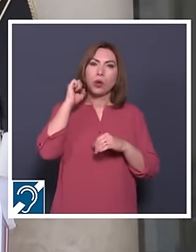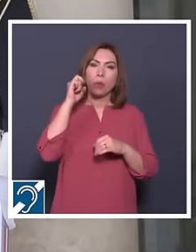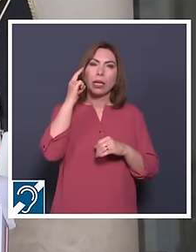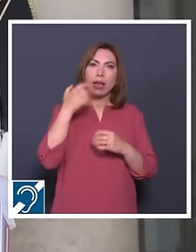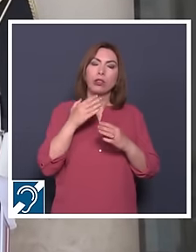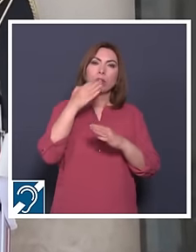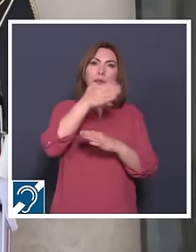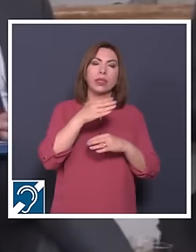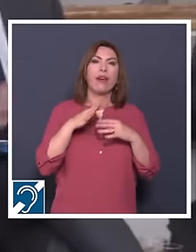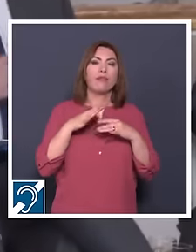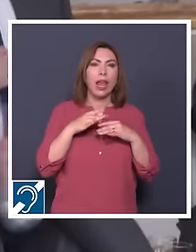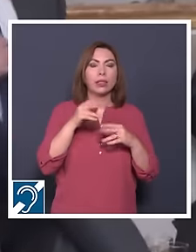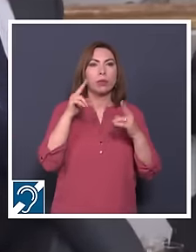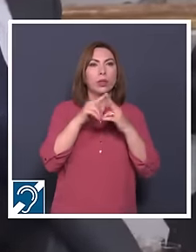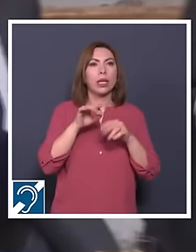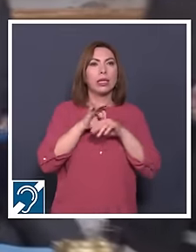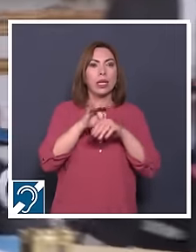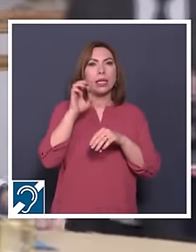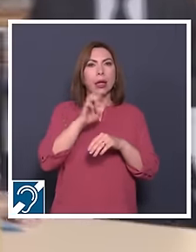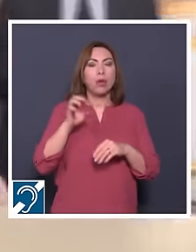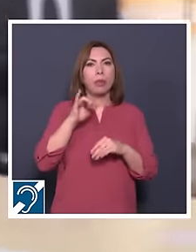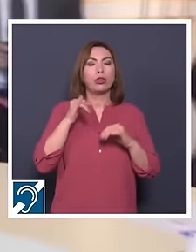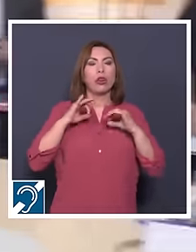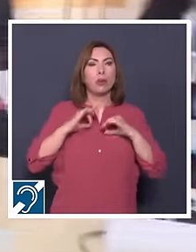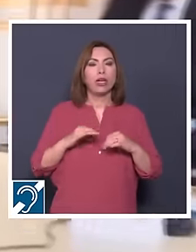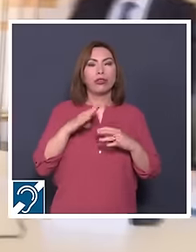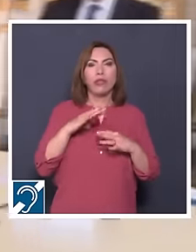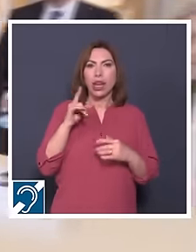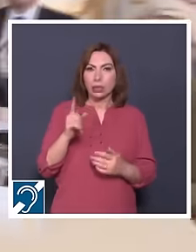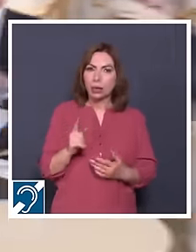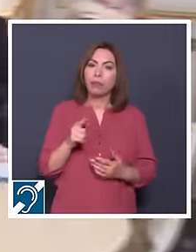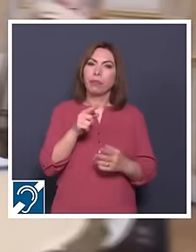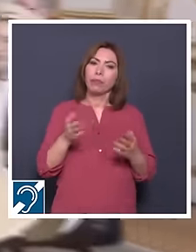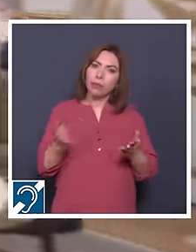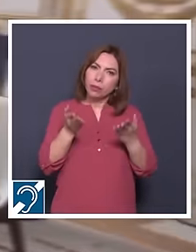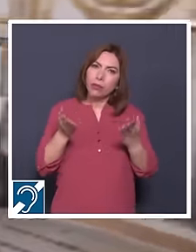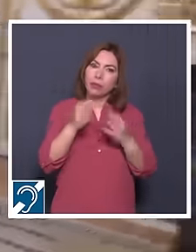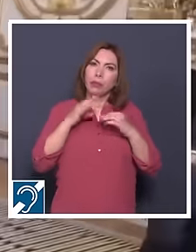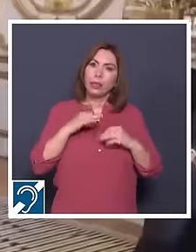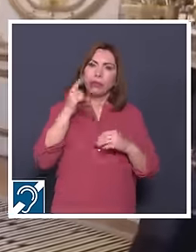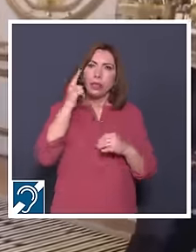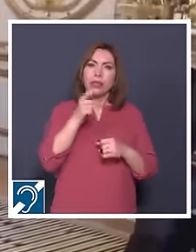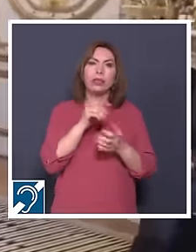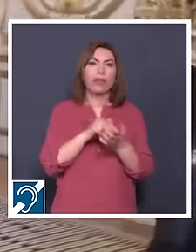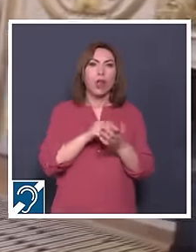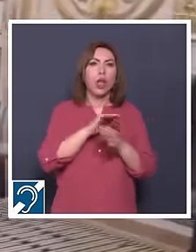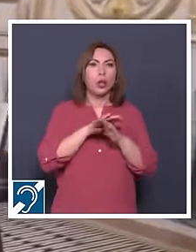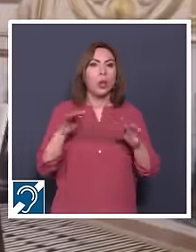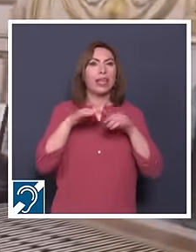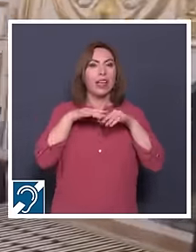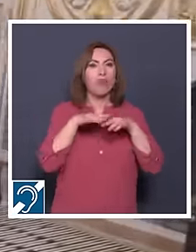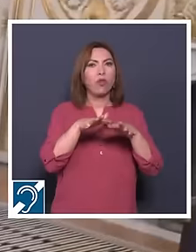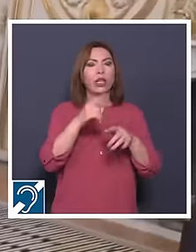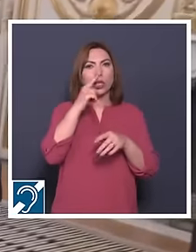fost în Franța, unde s-a întâlnit cu lideri europeni și cu președintele Emmanuel Macron. El a îndemnat pe Xi Jinping să își folosească toată